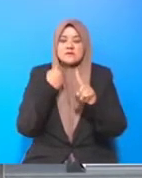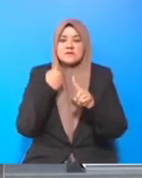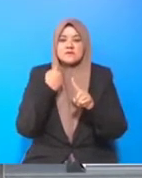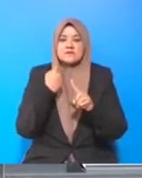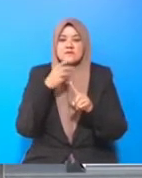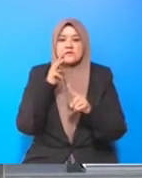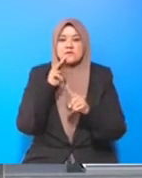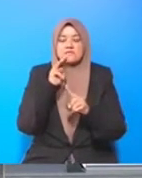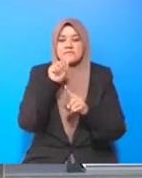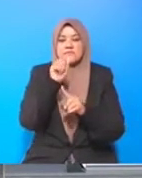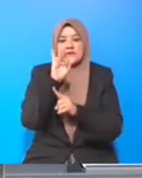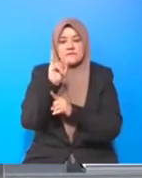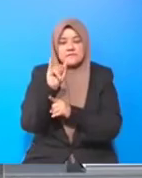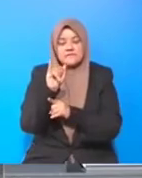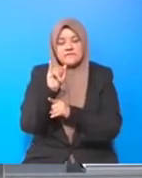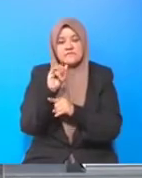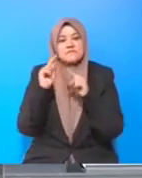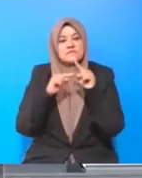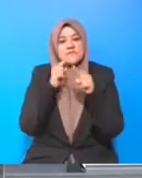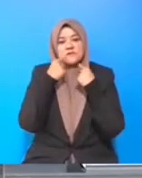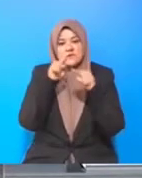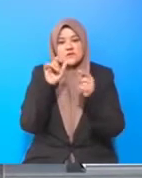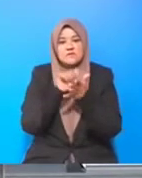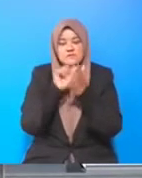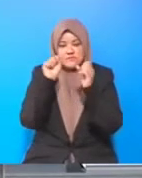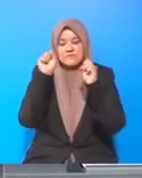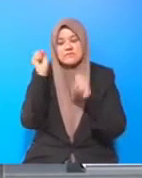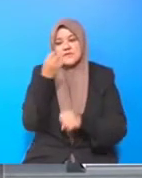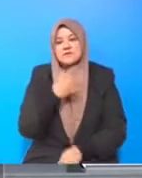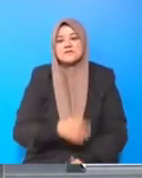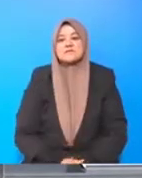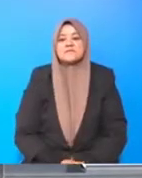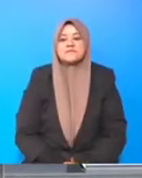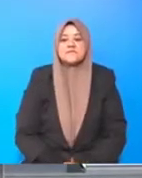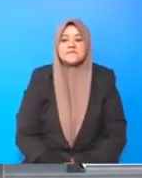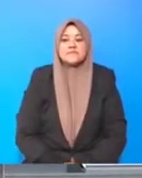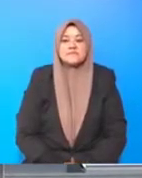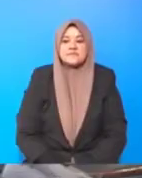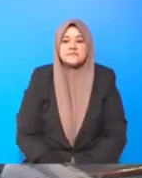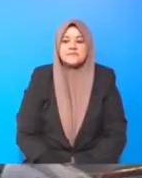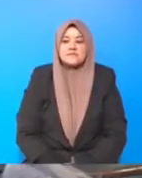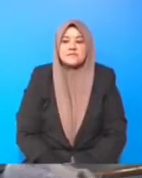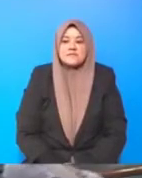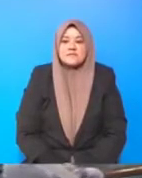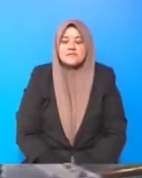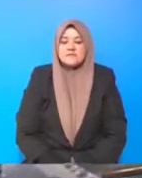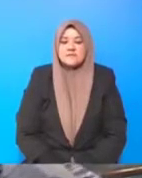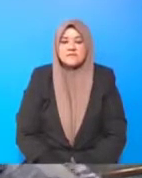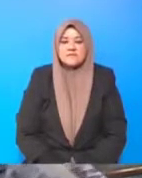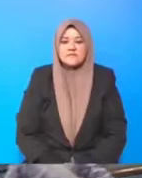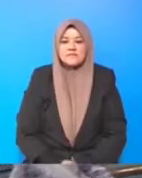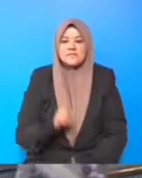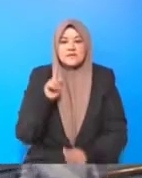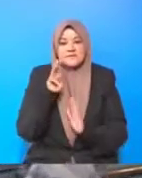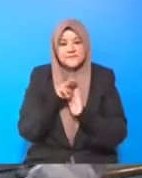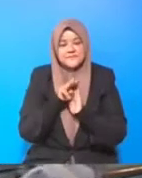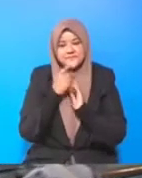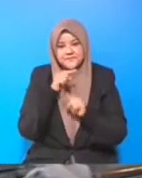bukan yuema Fi babylook Apa itu beli diberikan demokrasi Mesir play sudah dengan Menteri